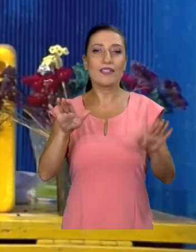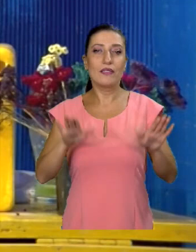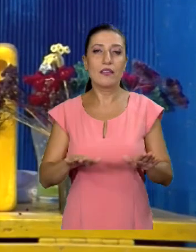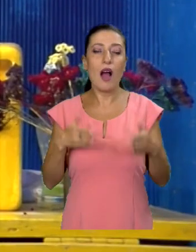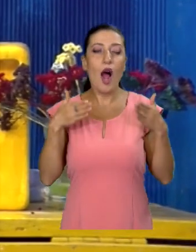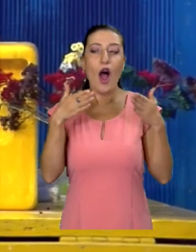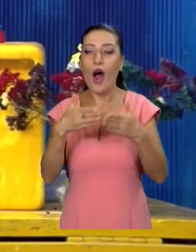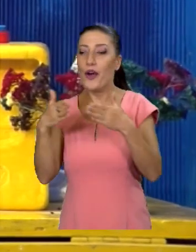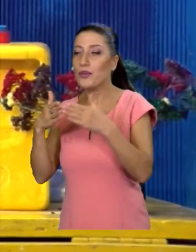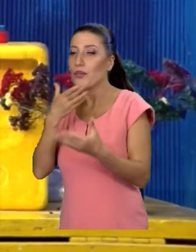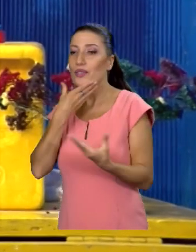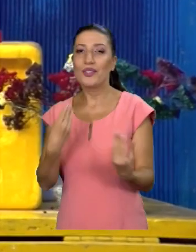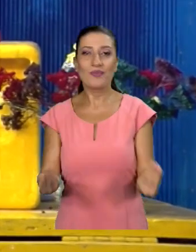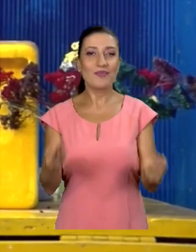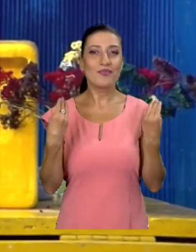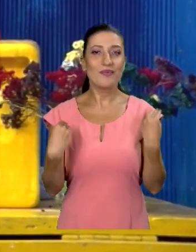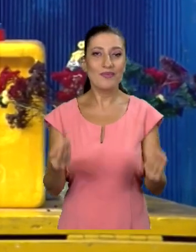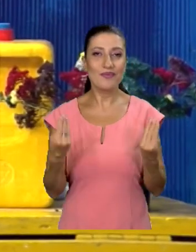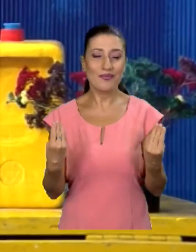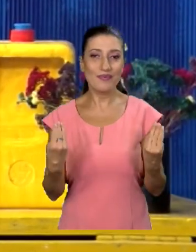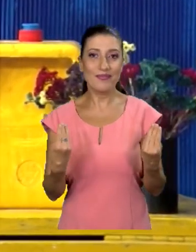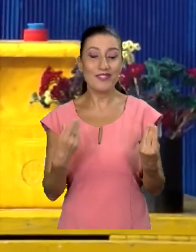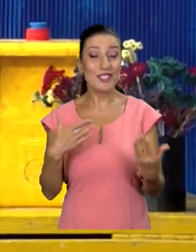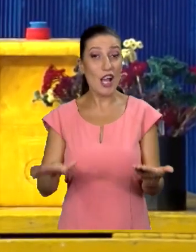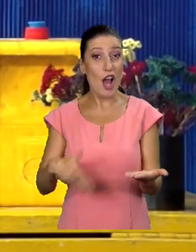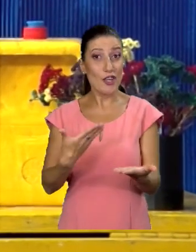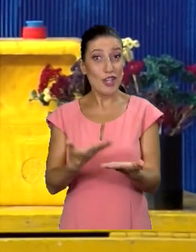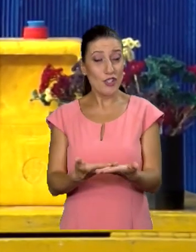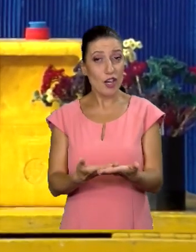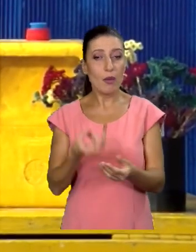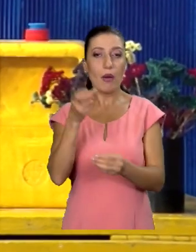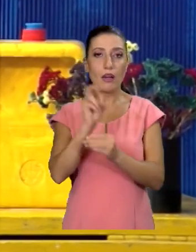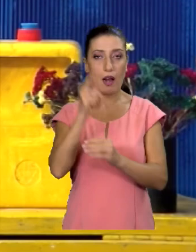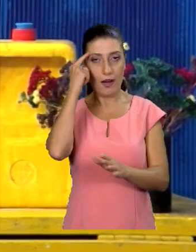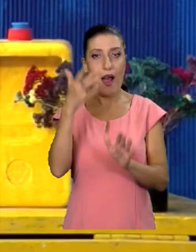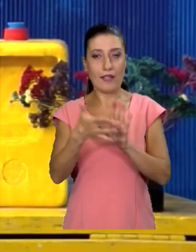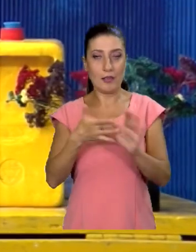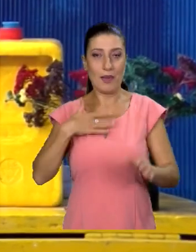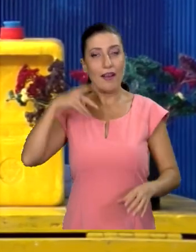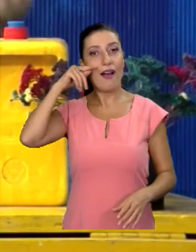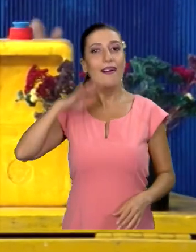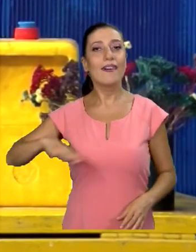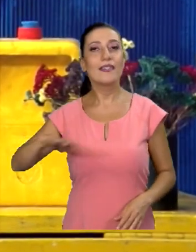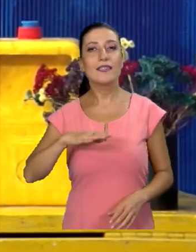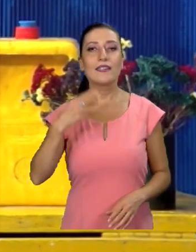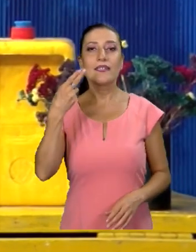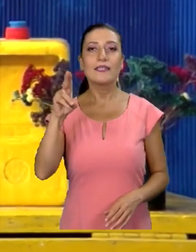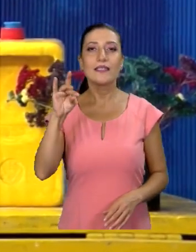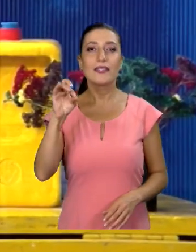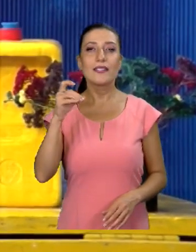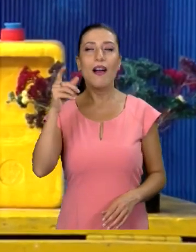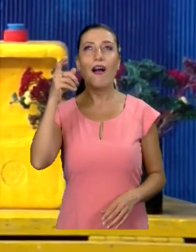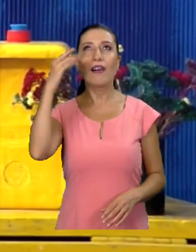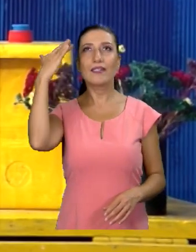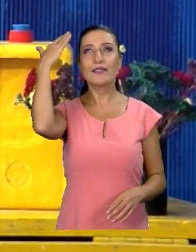չքնաղ ու անկրկնելի, ընդսմին առաջարկում եմ գնալ և գիտակցել, որ մեր հայրենիքը դրախտավայր է,